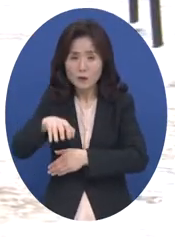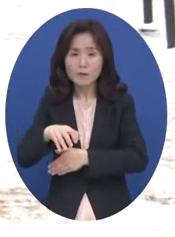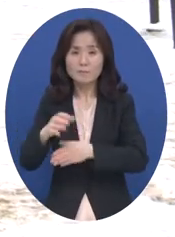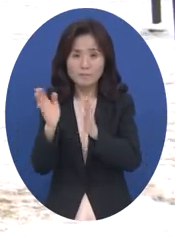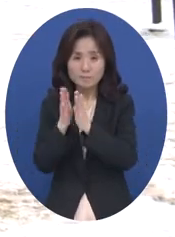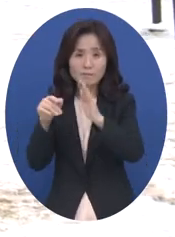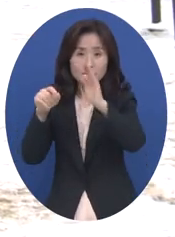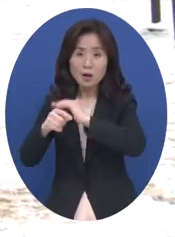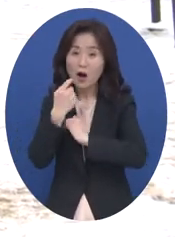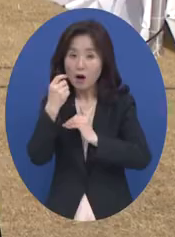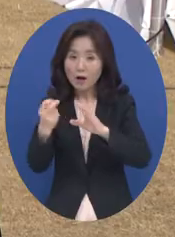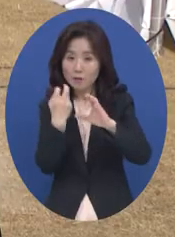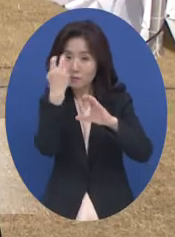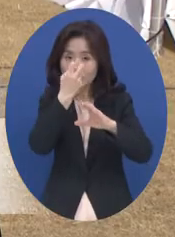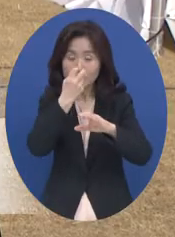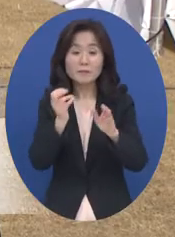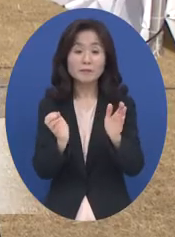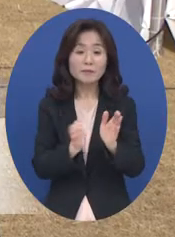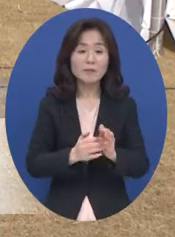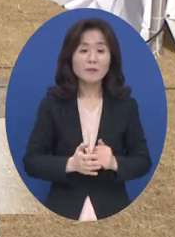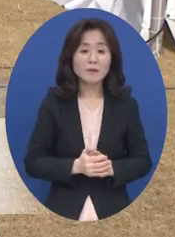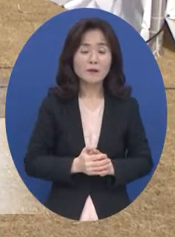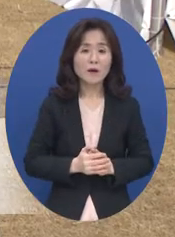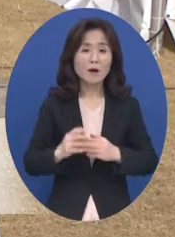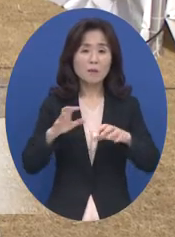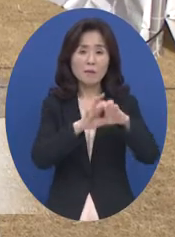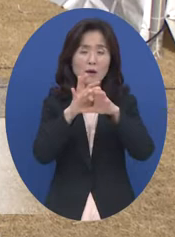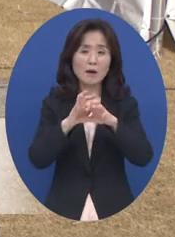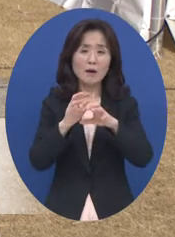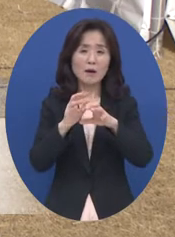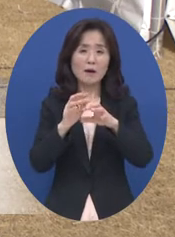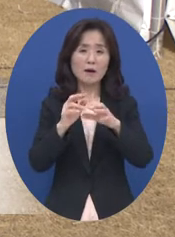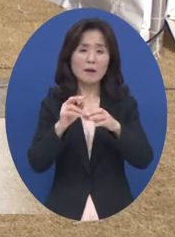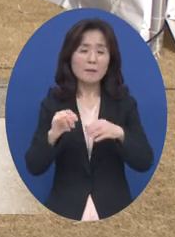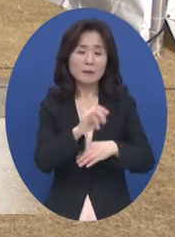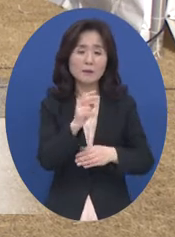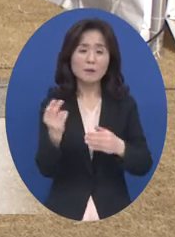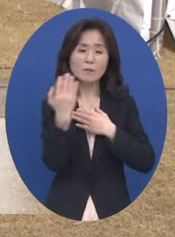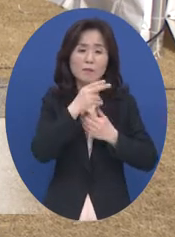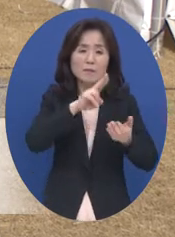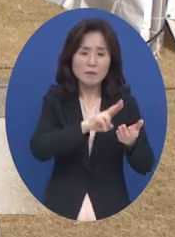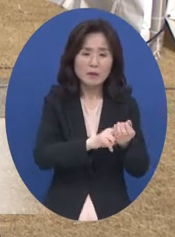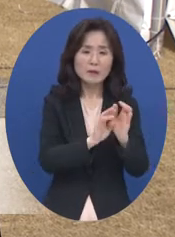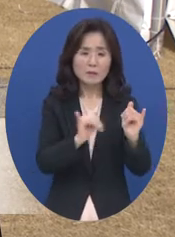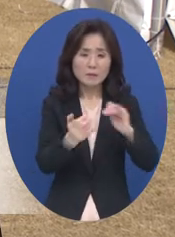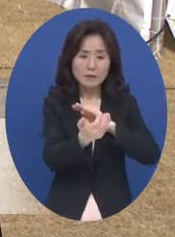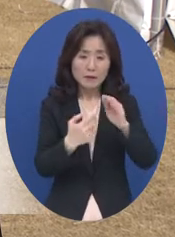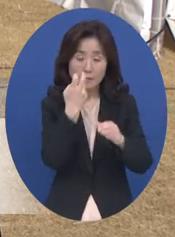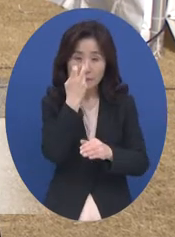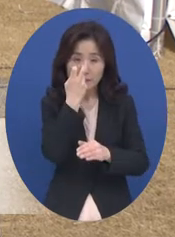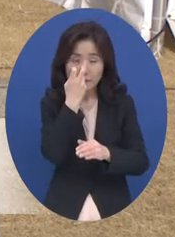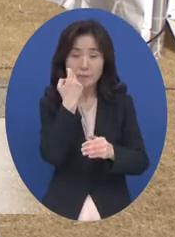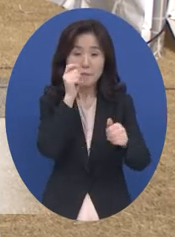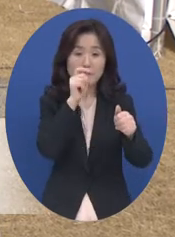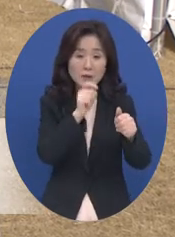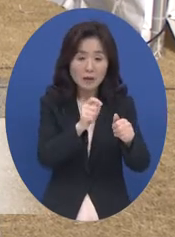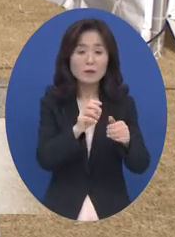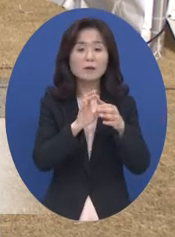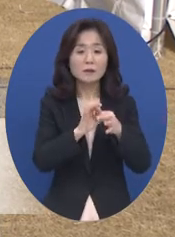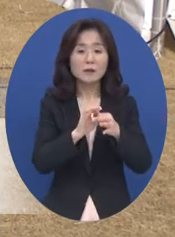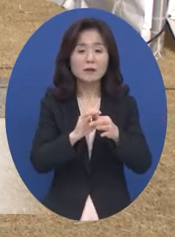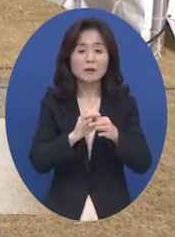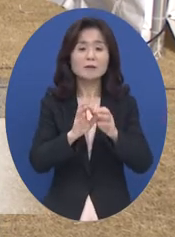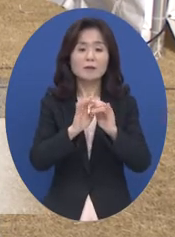검사를 받도록 했습니다. 무증상 감염자를 선제적으로 조치해서 도민들에게 감염